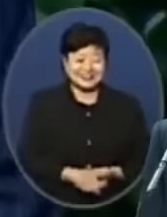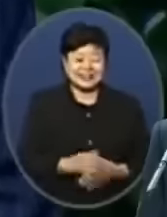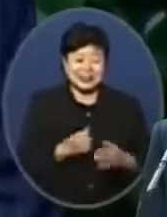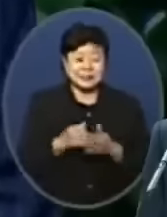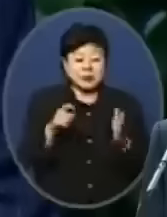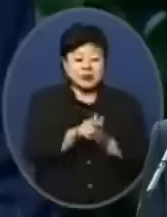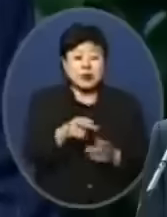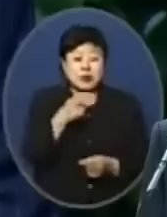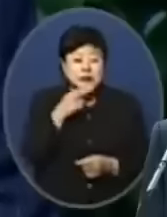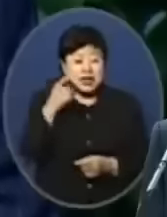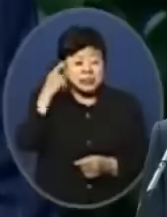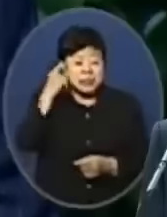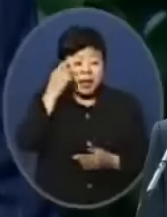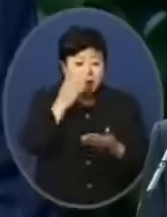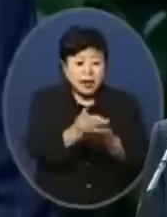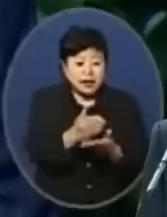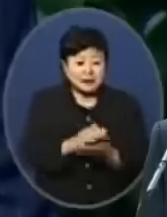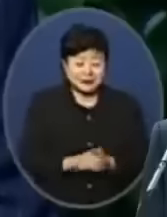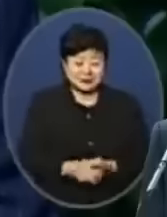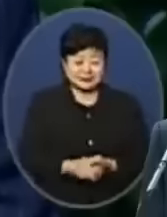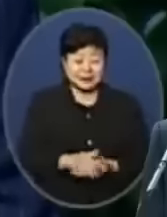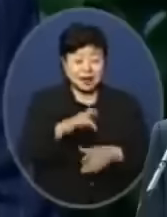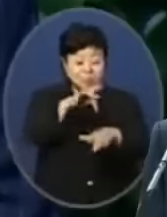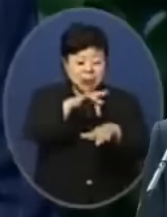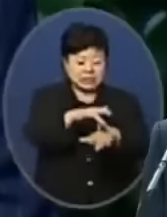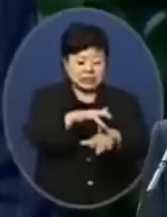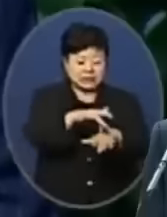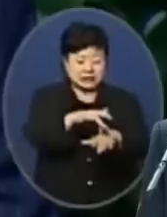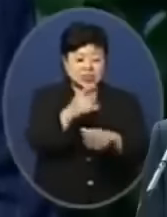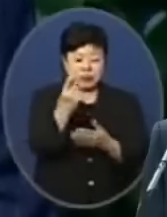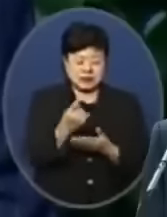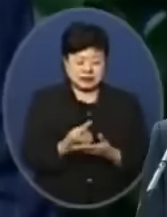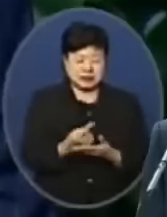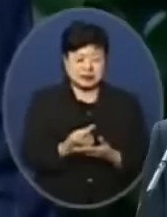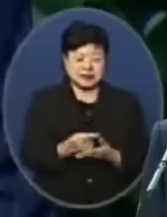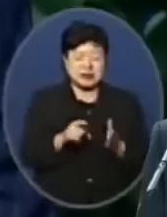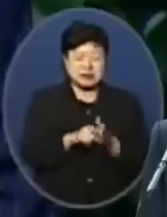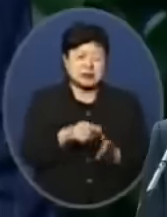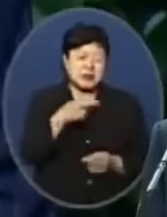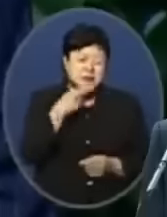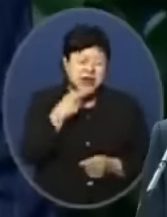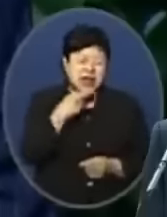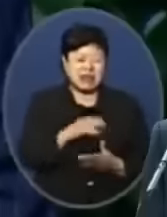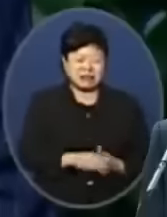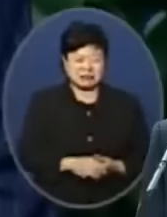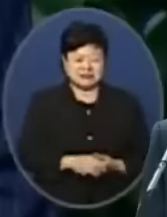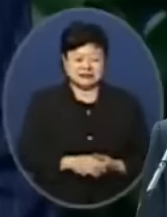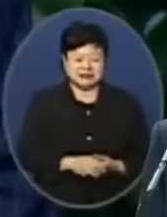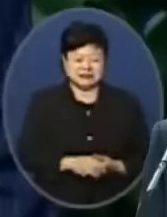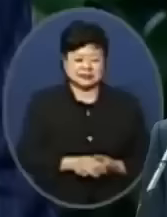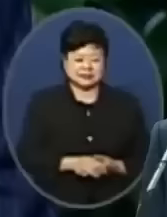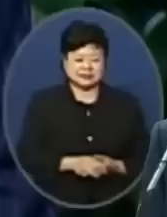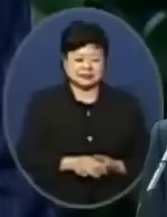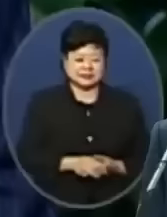그러니까 믿음 없다는 생각은 하면 안 되는 것입니다. 마귀는 와서 너 믿음이 없다,